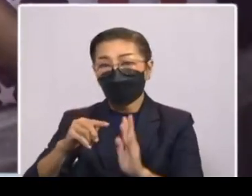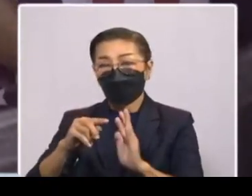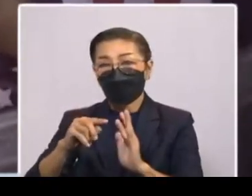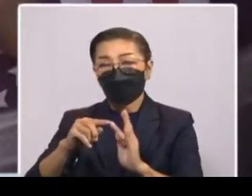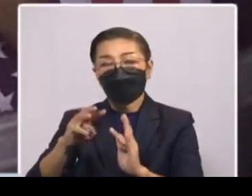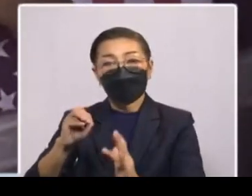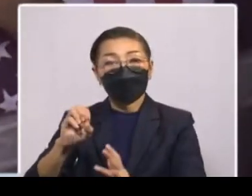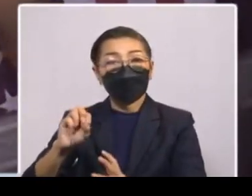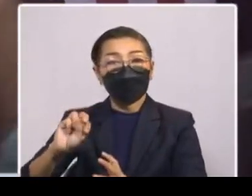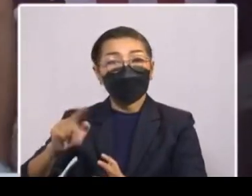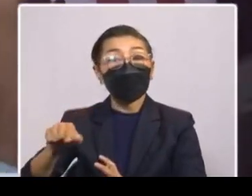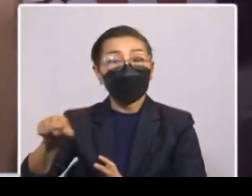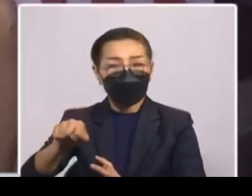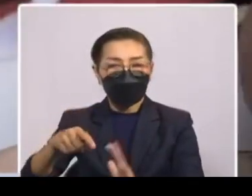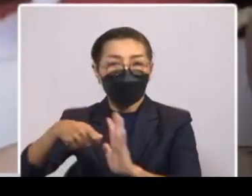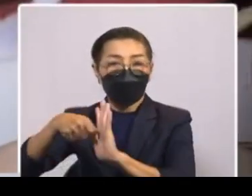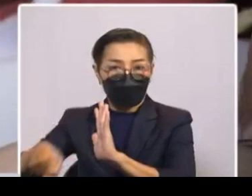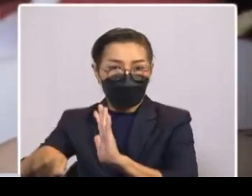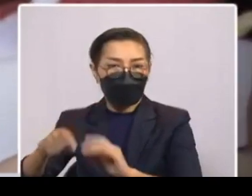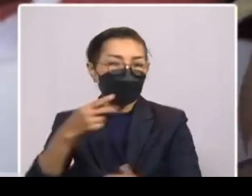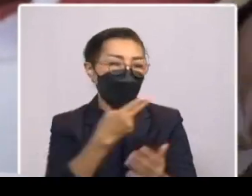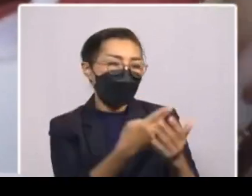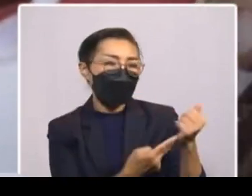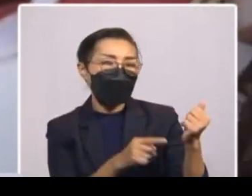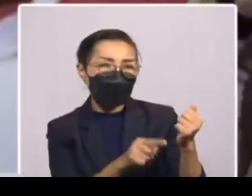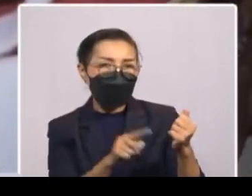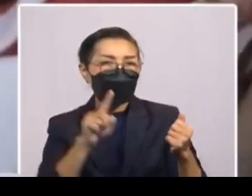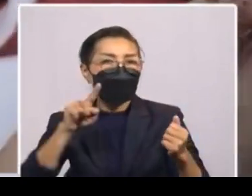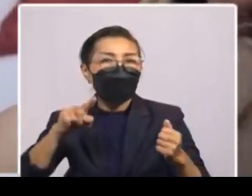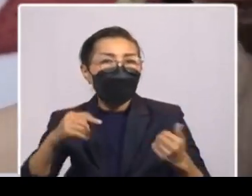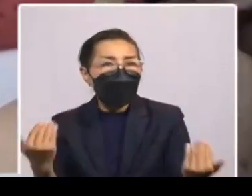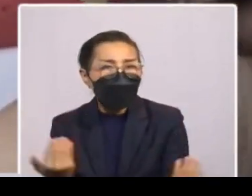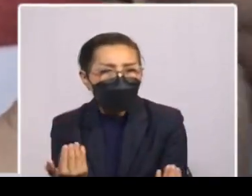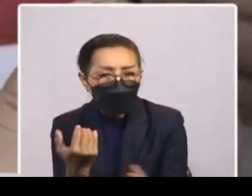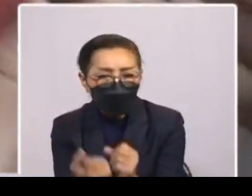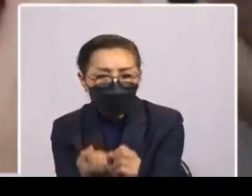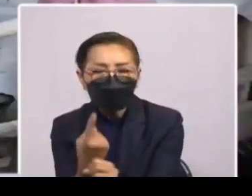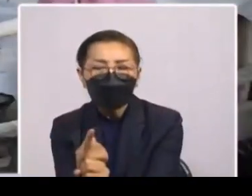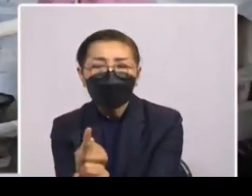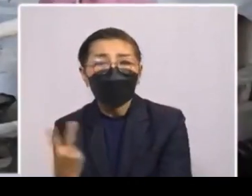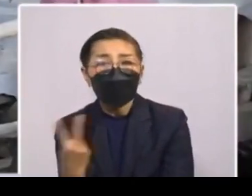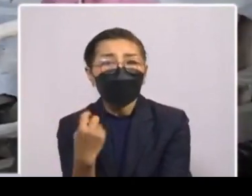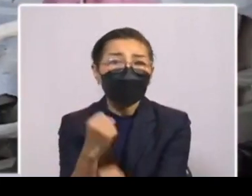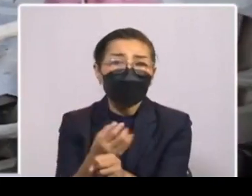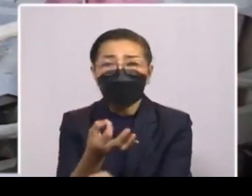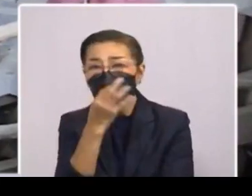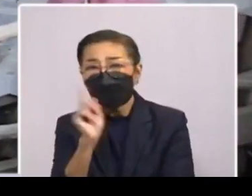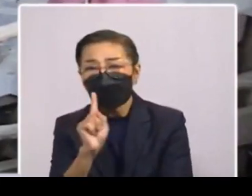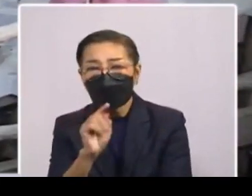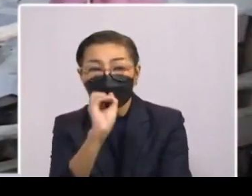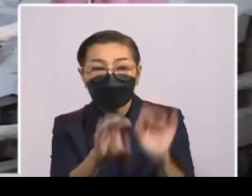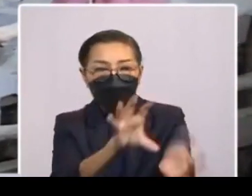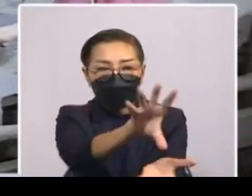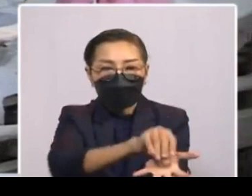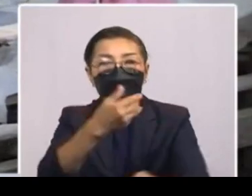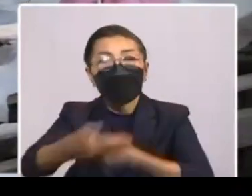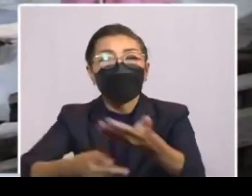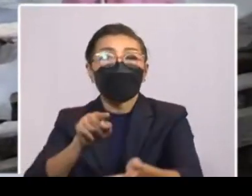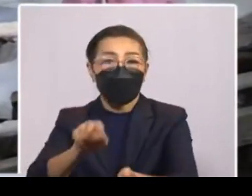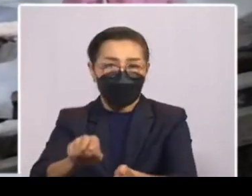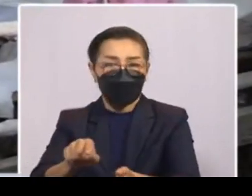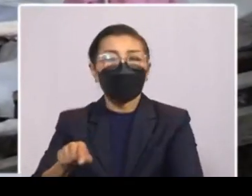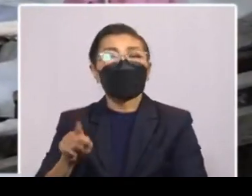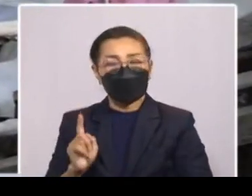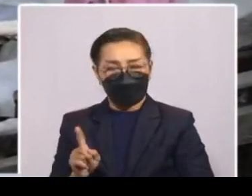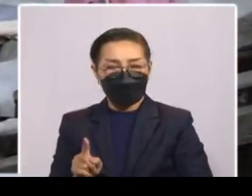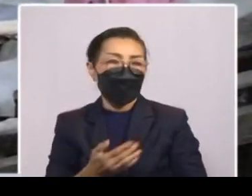าพร้อมแฟนหนุ่มและลูกน้อยวัยขวบเศษเลี้ยงชีพด้วยการเก็บขยะขายเล่าว่าบ่มเพาะความรักมาตั้งแ